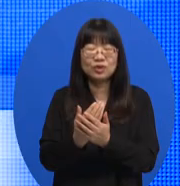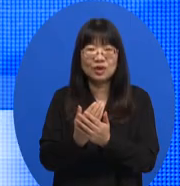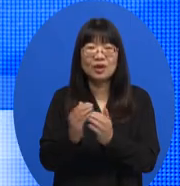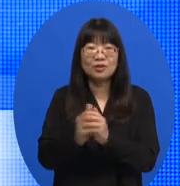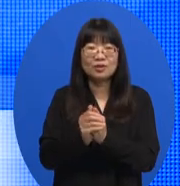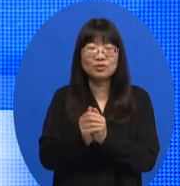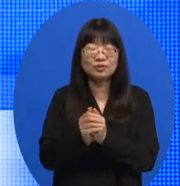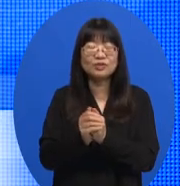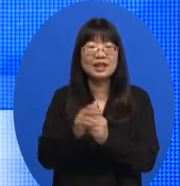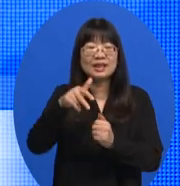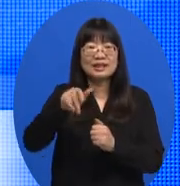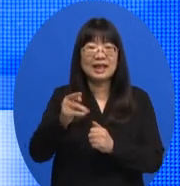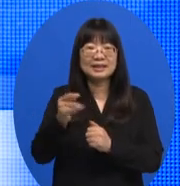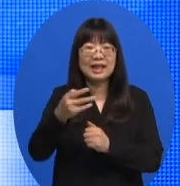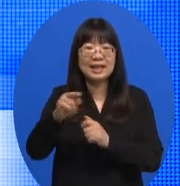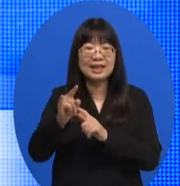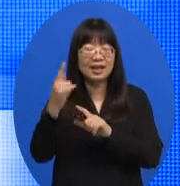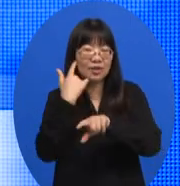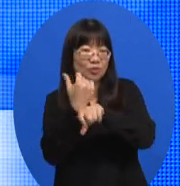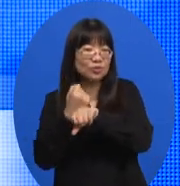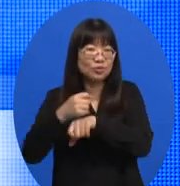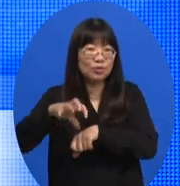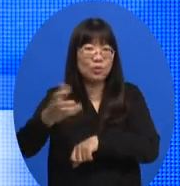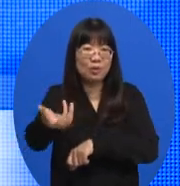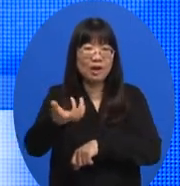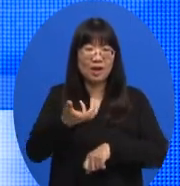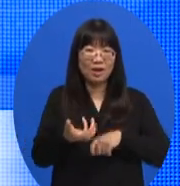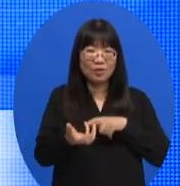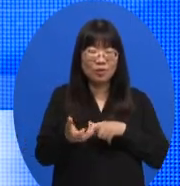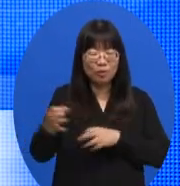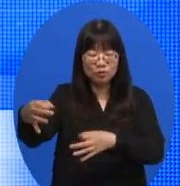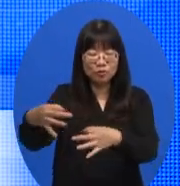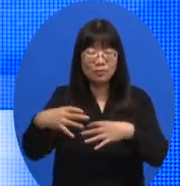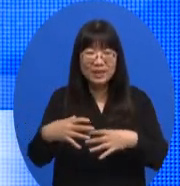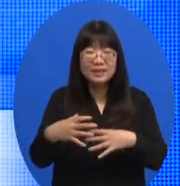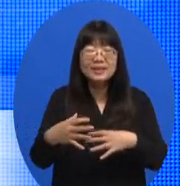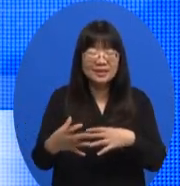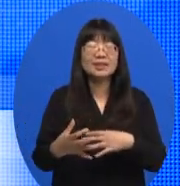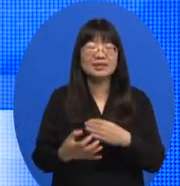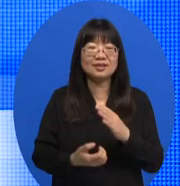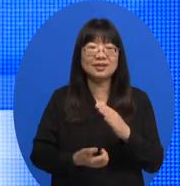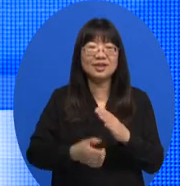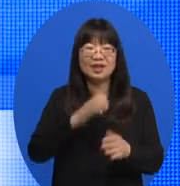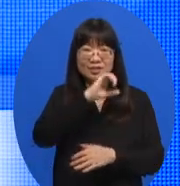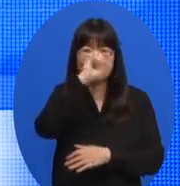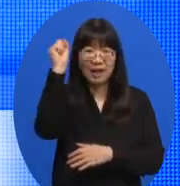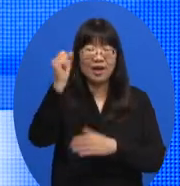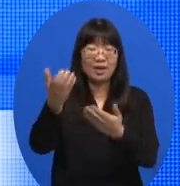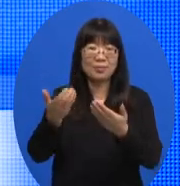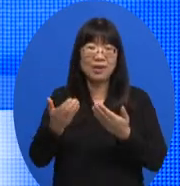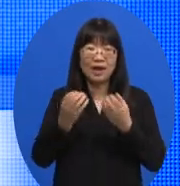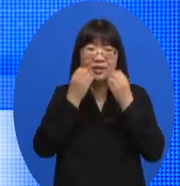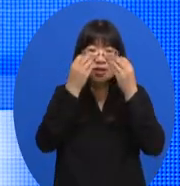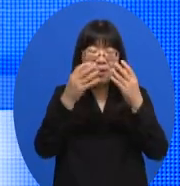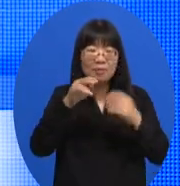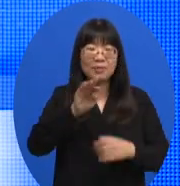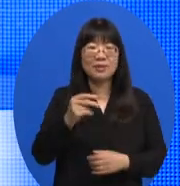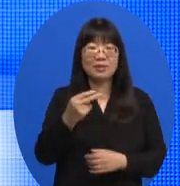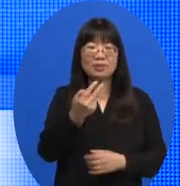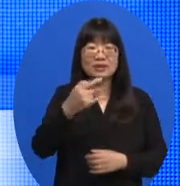유치하고 또 투자를 받는 쾌거를 이루었습니다. 새로운 반도체 생태계를 만드는데 아낌없는